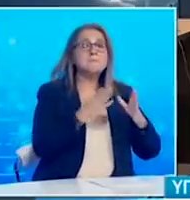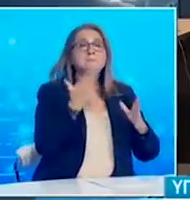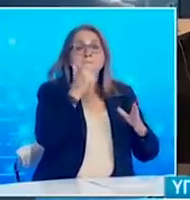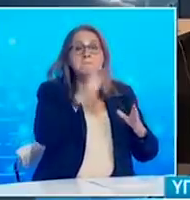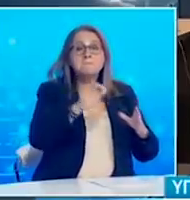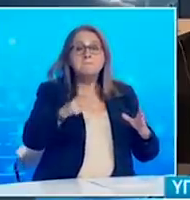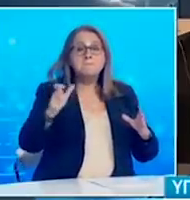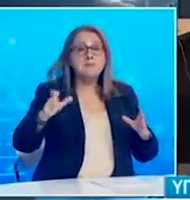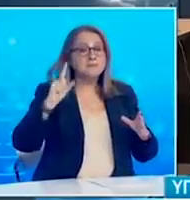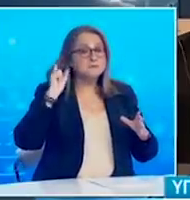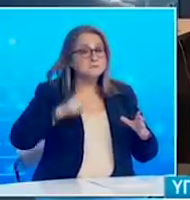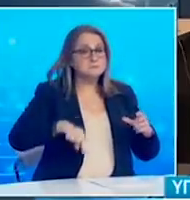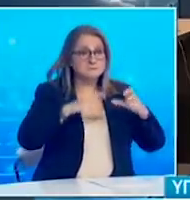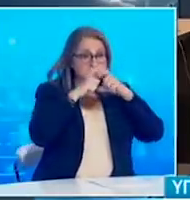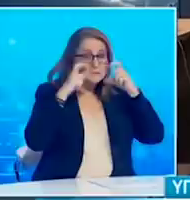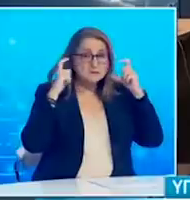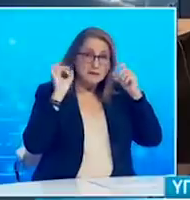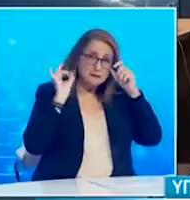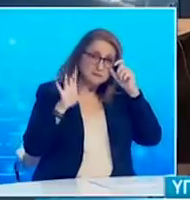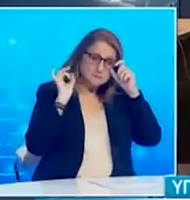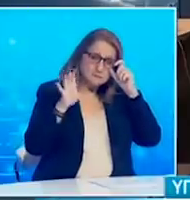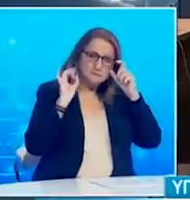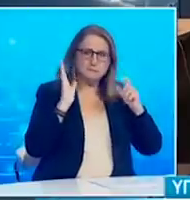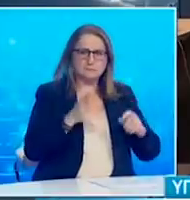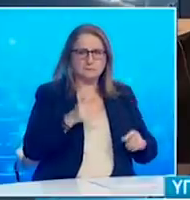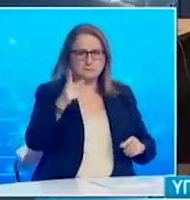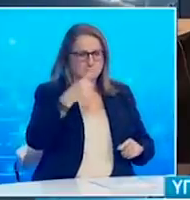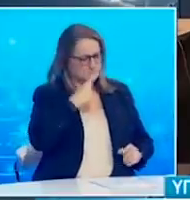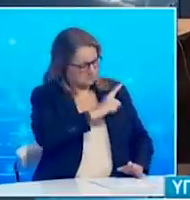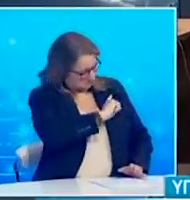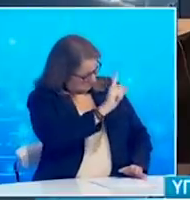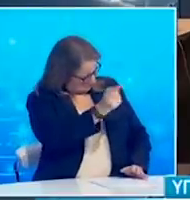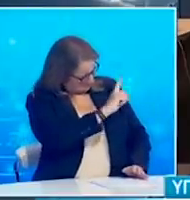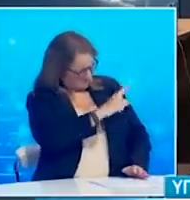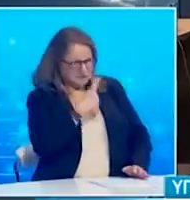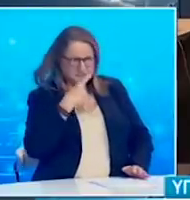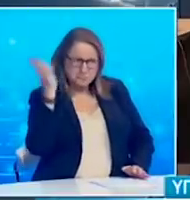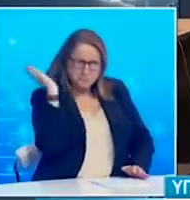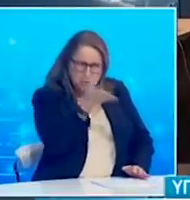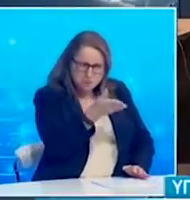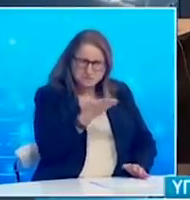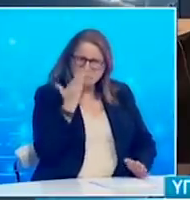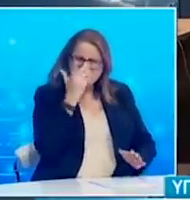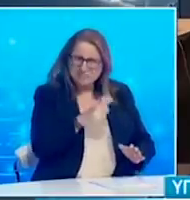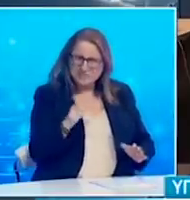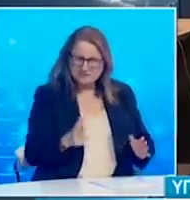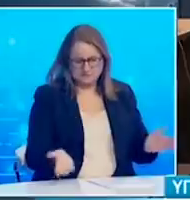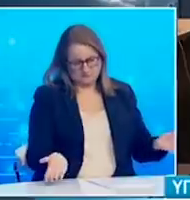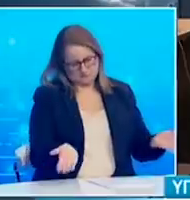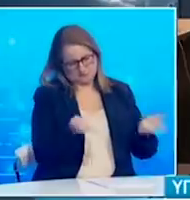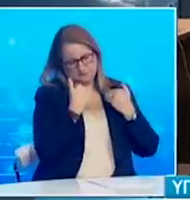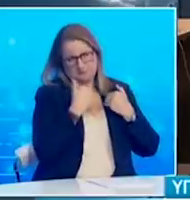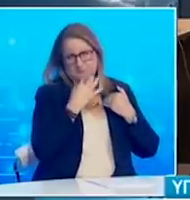δεν κάνουν εκτεταμένη χρήση της μάσκας στα σχολεία. Ποτέ δεν είπε κάτι τέτοιο. Τι συνεπάγεται, για εμάς περιπτώσει θα παρθούν